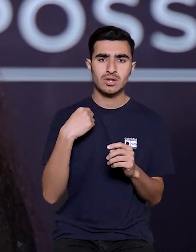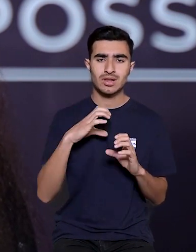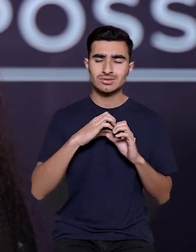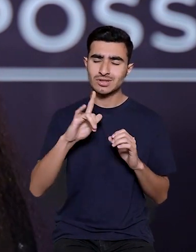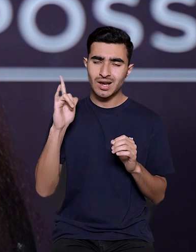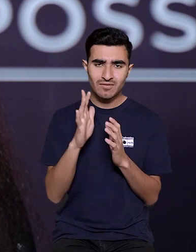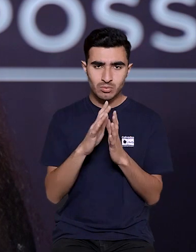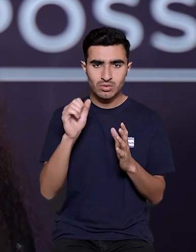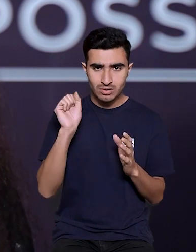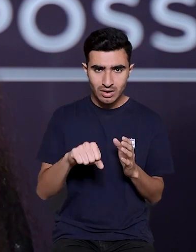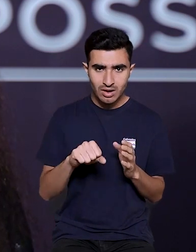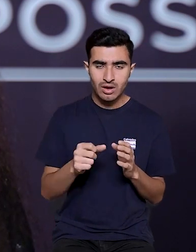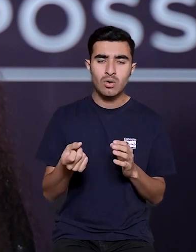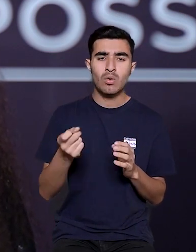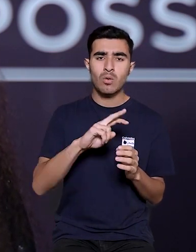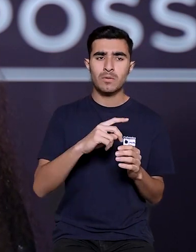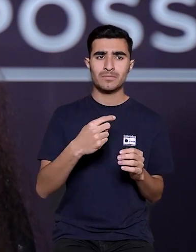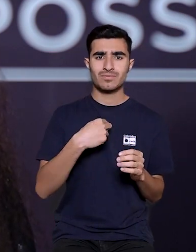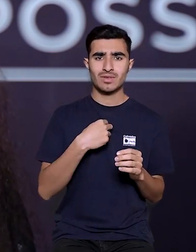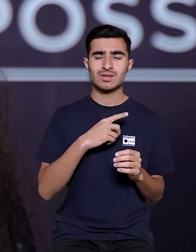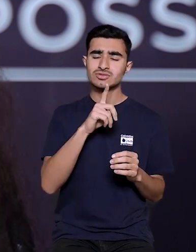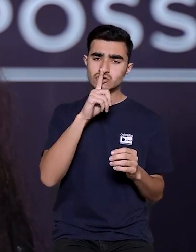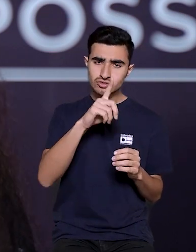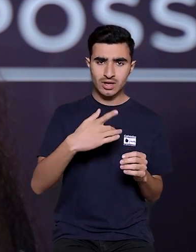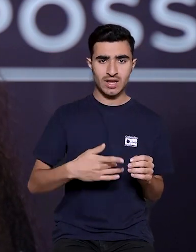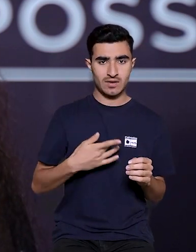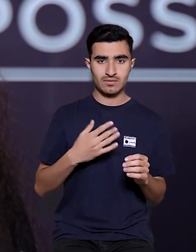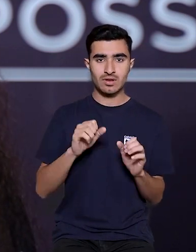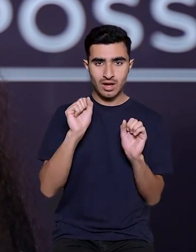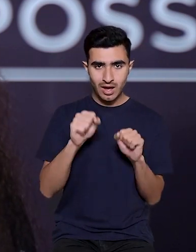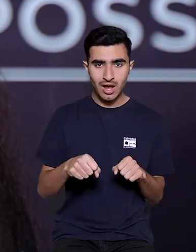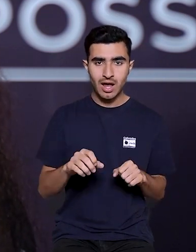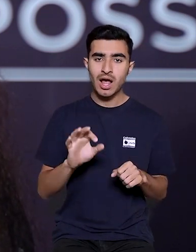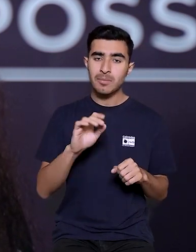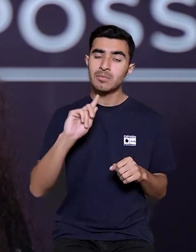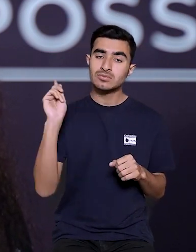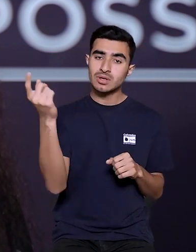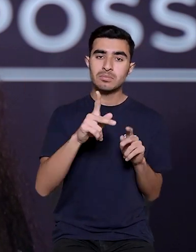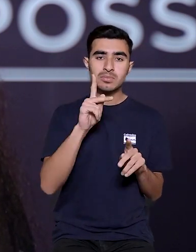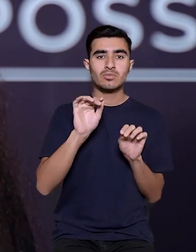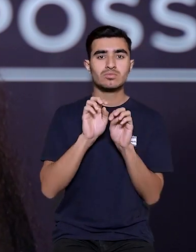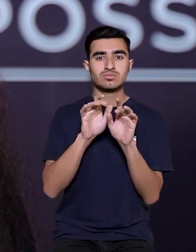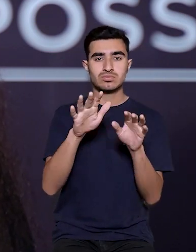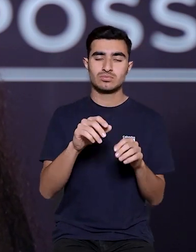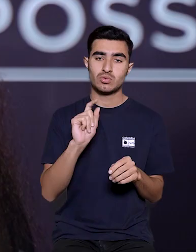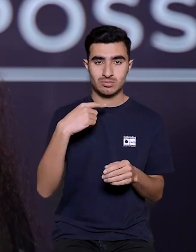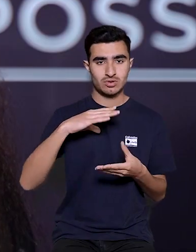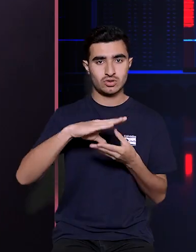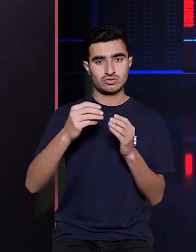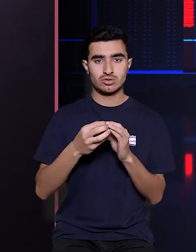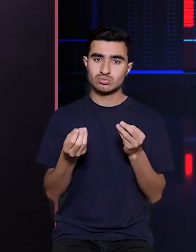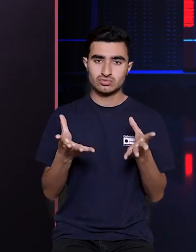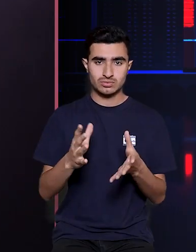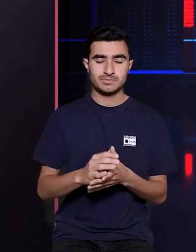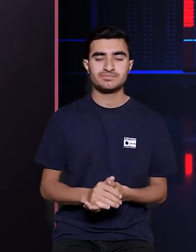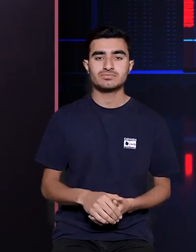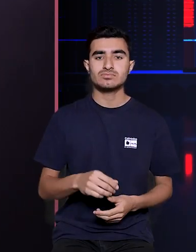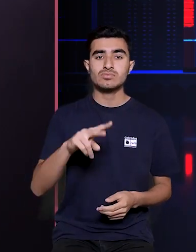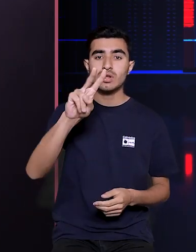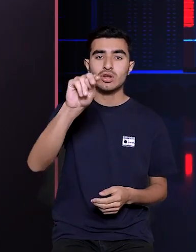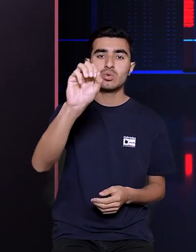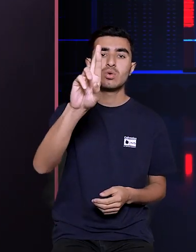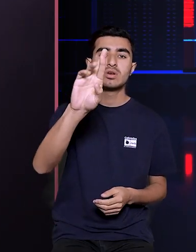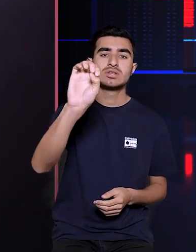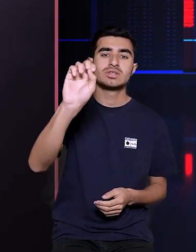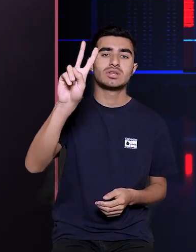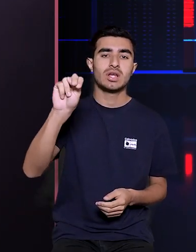था, मैं उस कहानी को एमएम टॉक्स के फ़ोरम पर क्यों ना पढ़ूँ। अब मैं कहानी शुरू करती हूँ। नौरीन